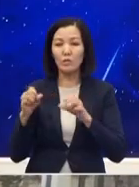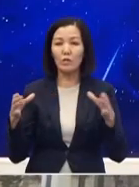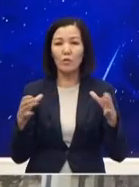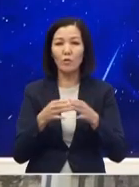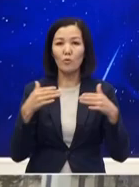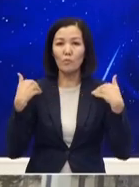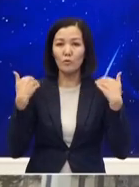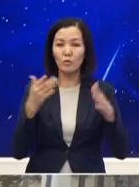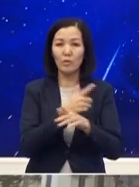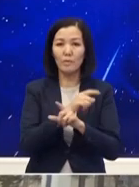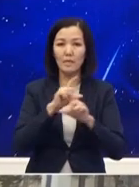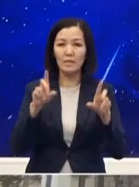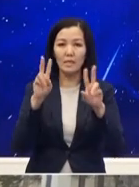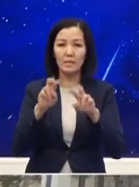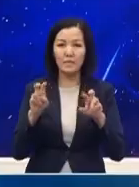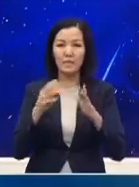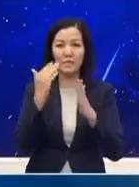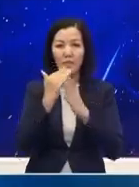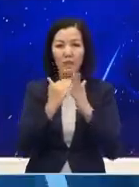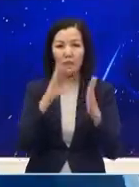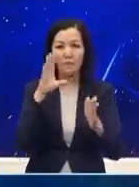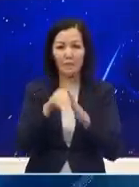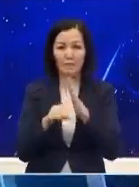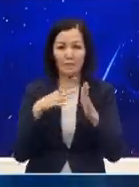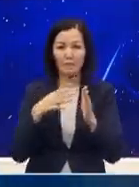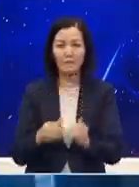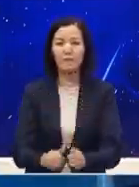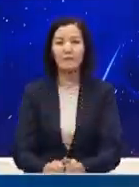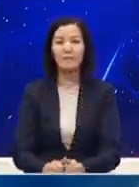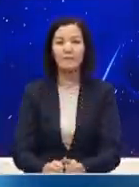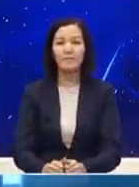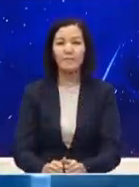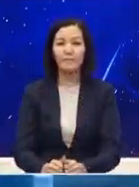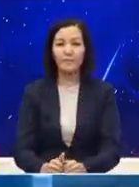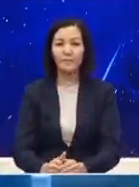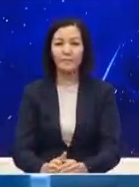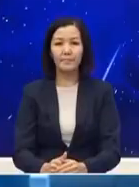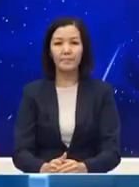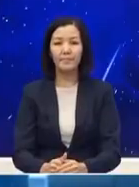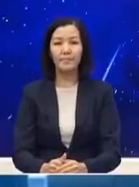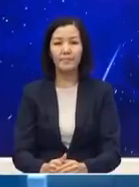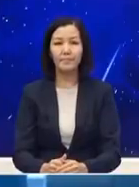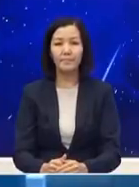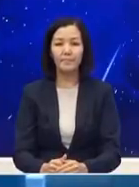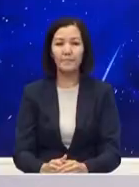ұсынған медициналық зерттеулер санатында. Меруерт Қыдырбайқызы, Қайрат Қазтұрғанов, Жетісу телеарнасы.